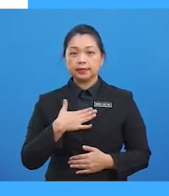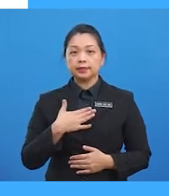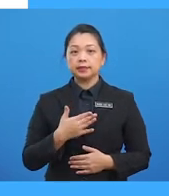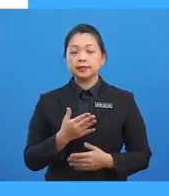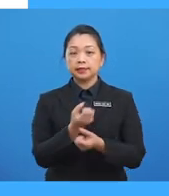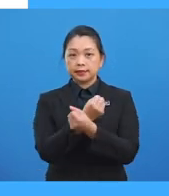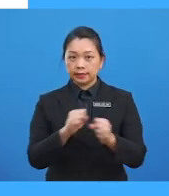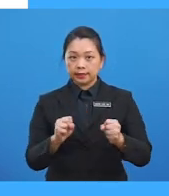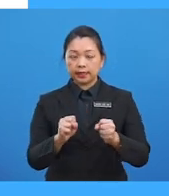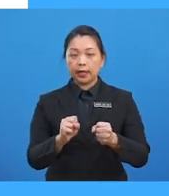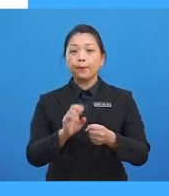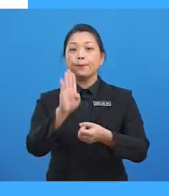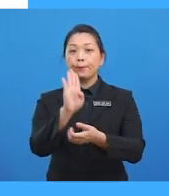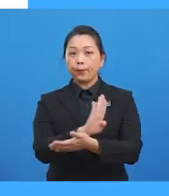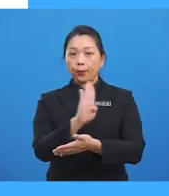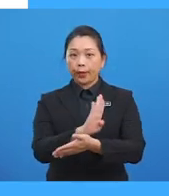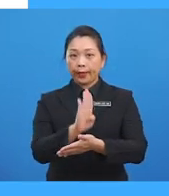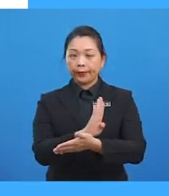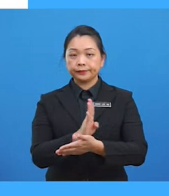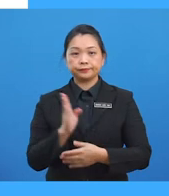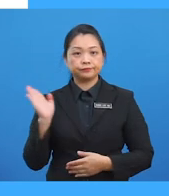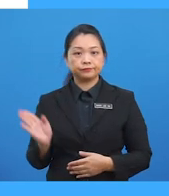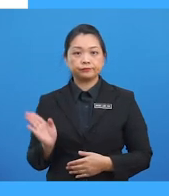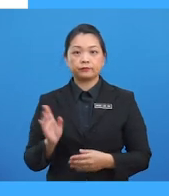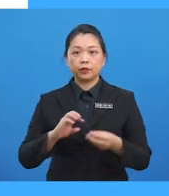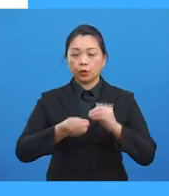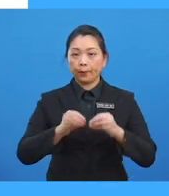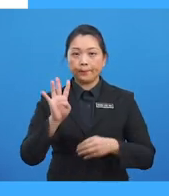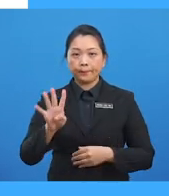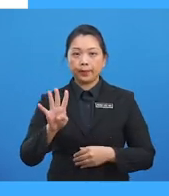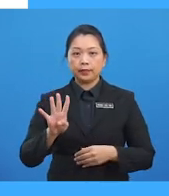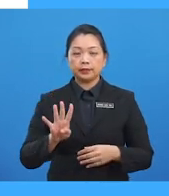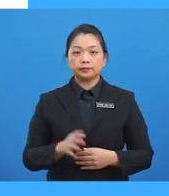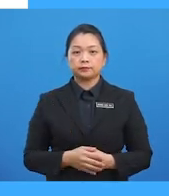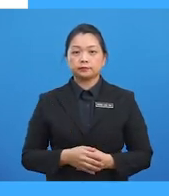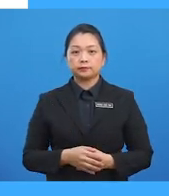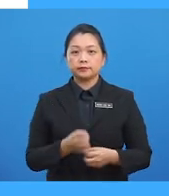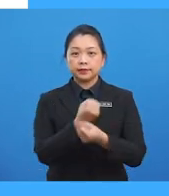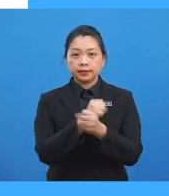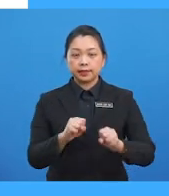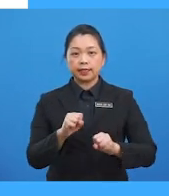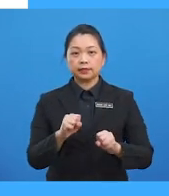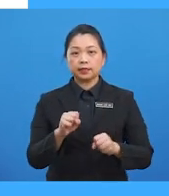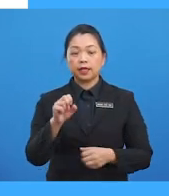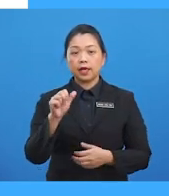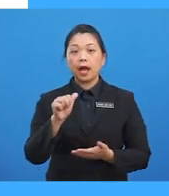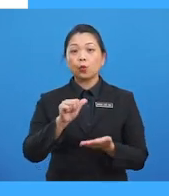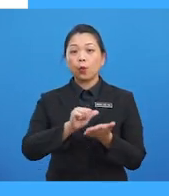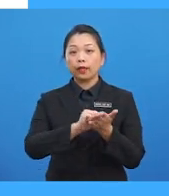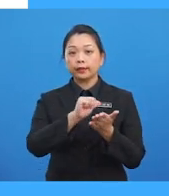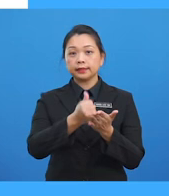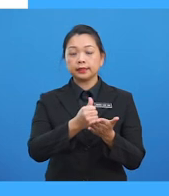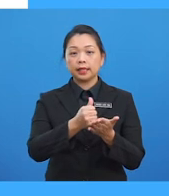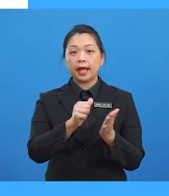untuk dimuat naik ke IP online portal. Yang keempat, sediakan akuan berkanun dalam format TIFF atau